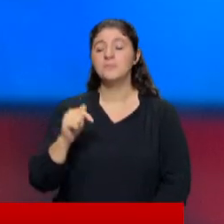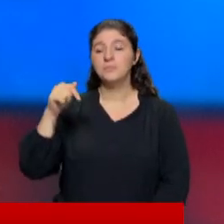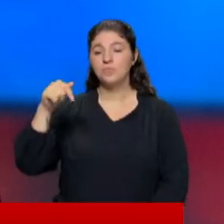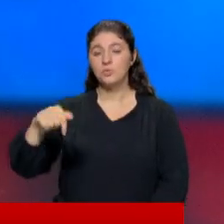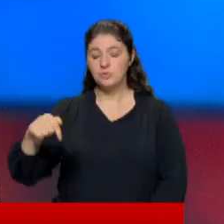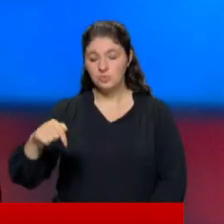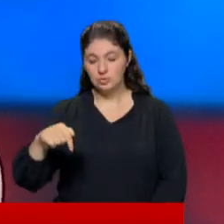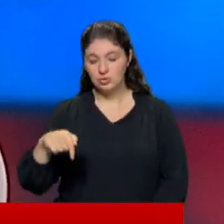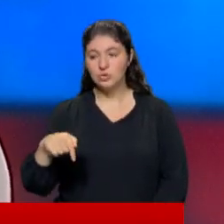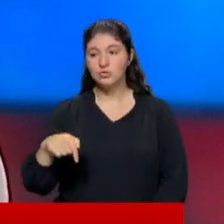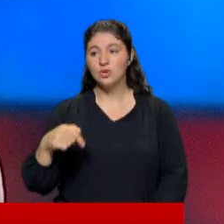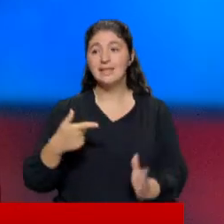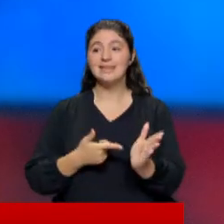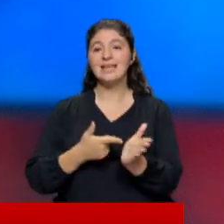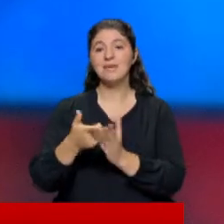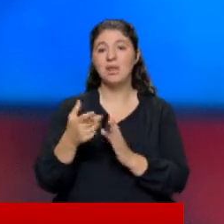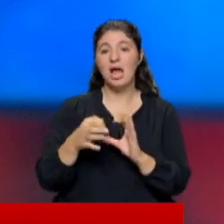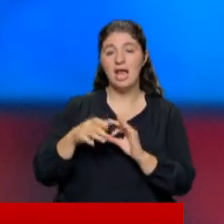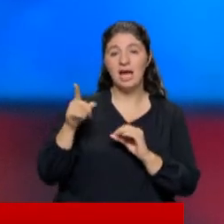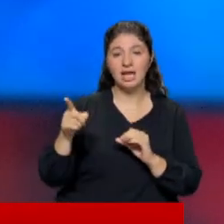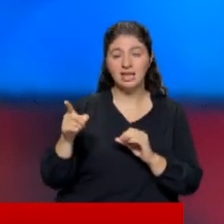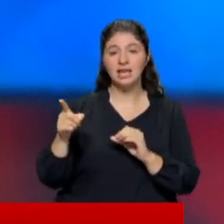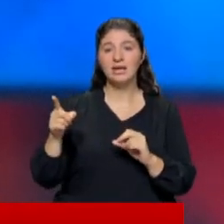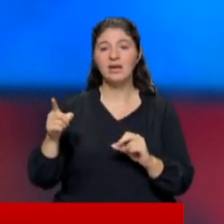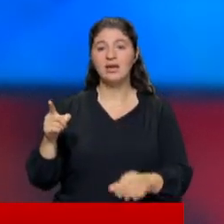bugün tarımla ilgili